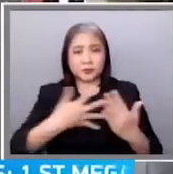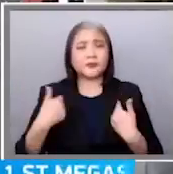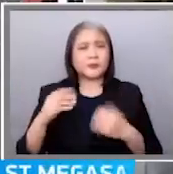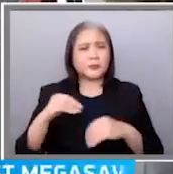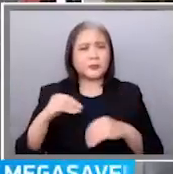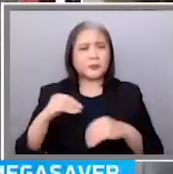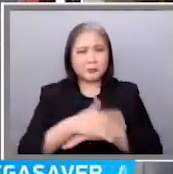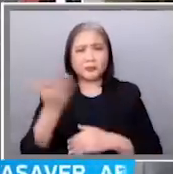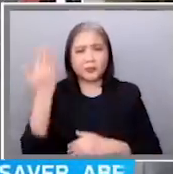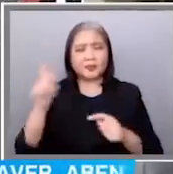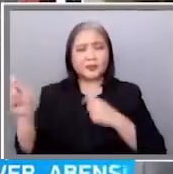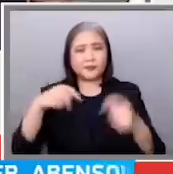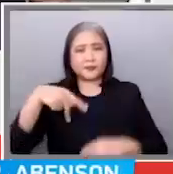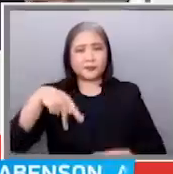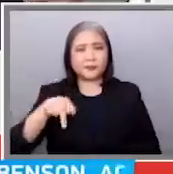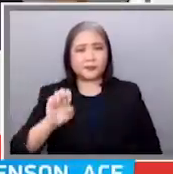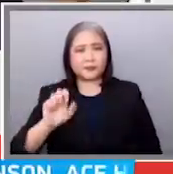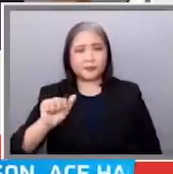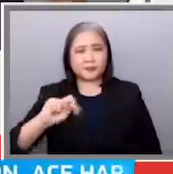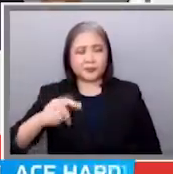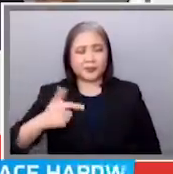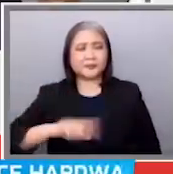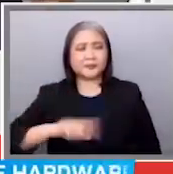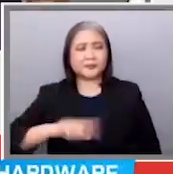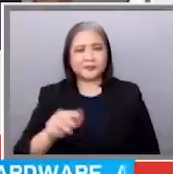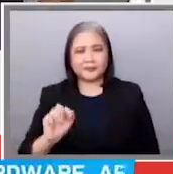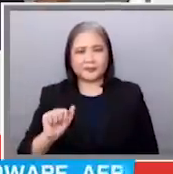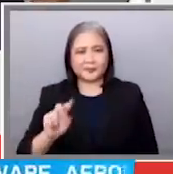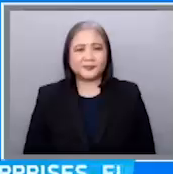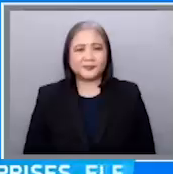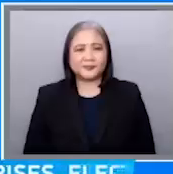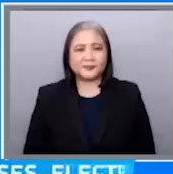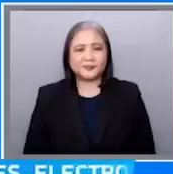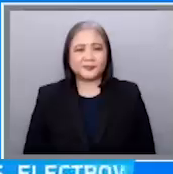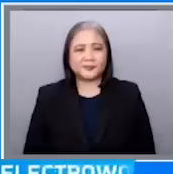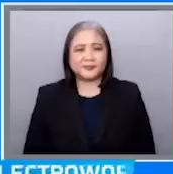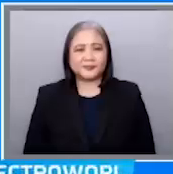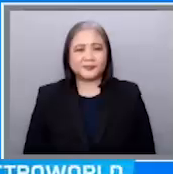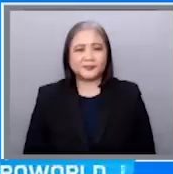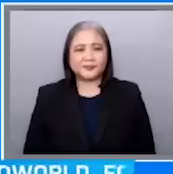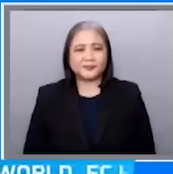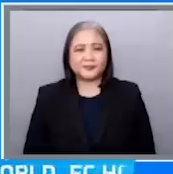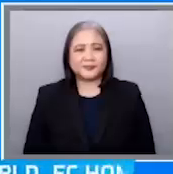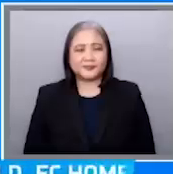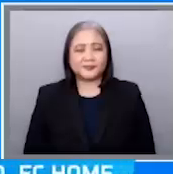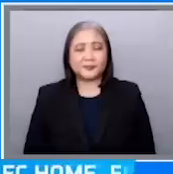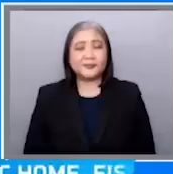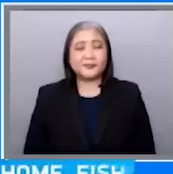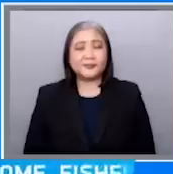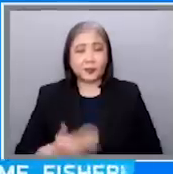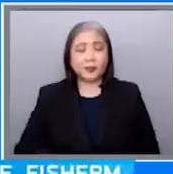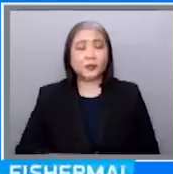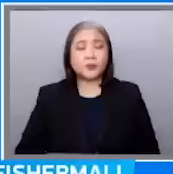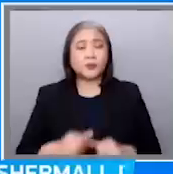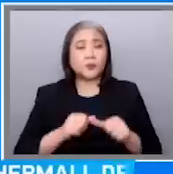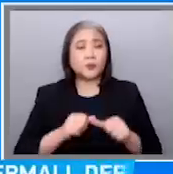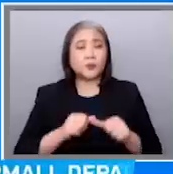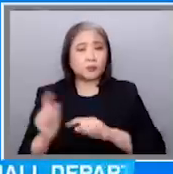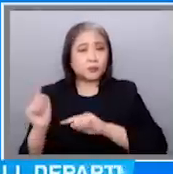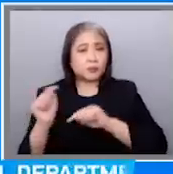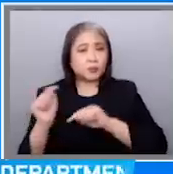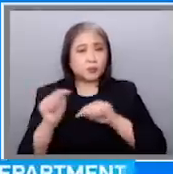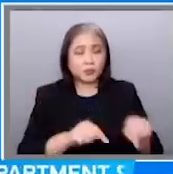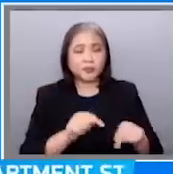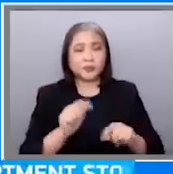bagyo. Balik sa iyo, Mab. Maraming salamat, Chino Gaston. Samantala, patuloy na rin ang pagdating ng mga bumibisita sa isang